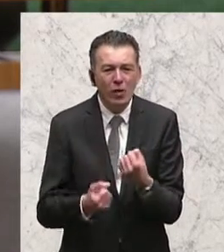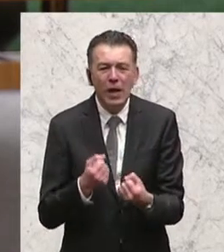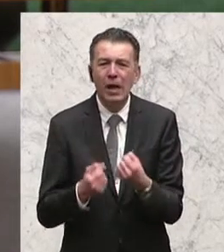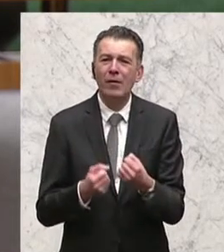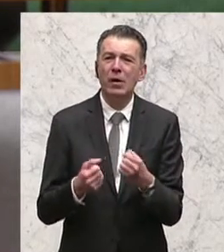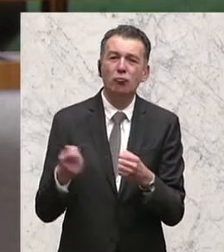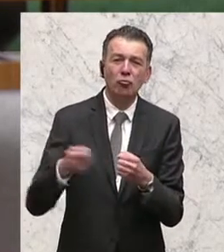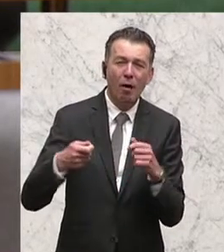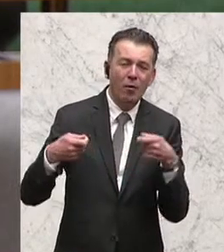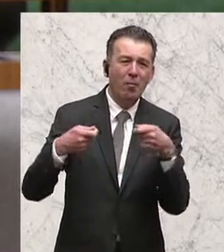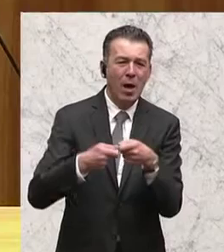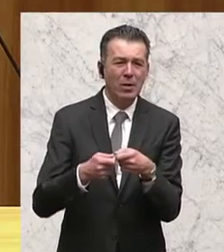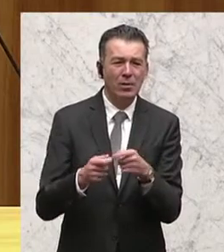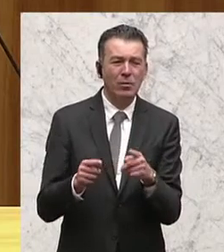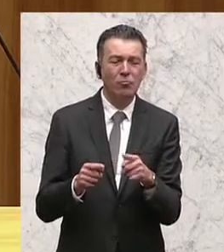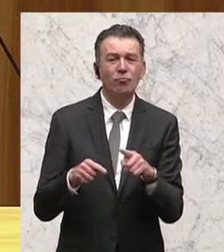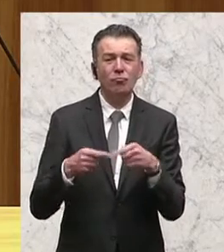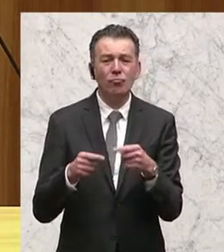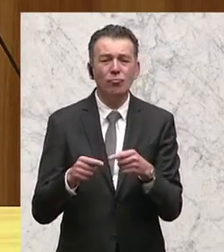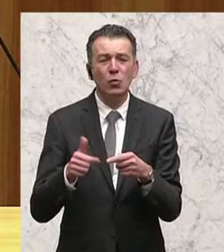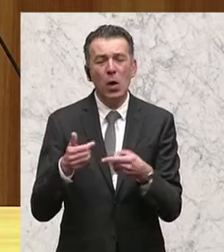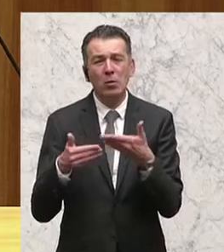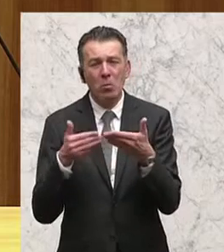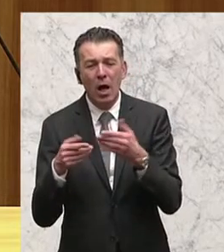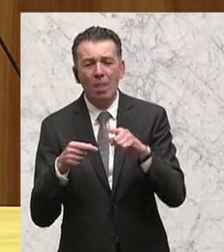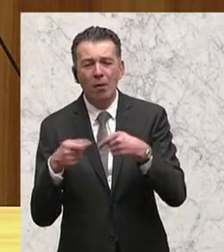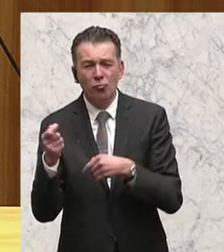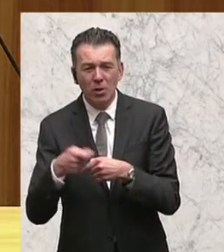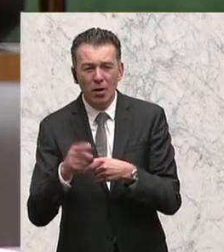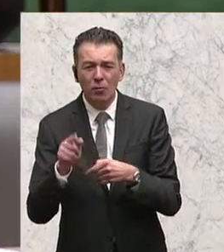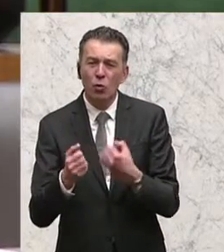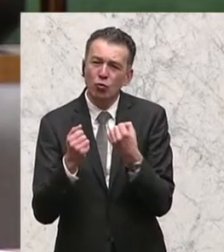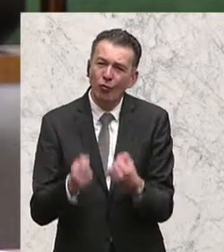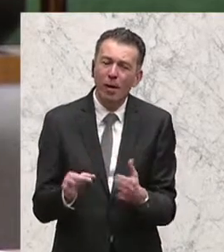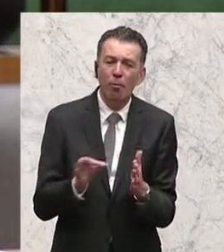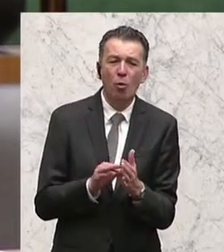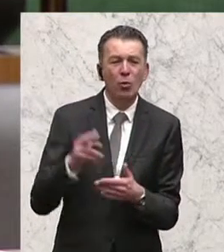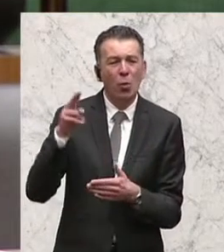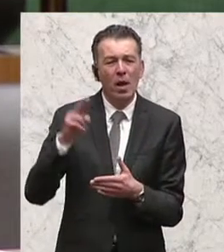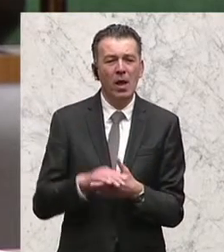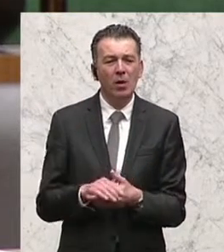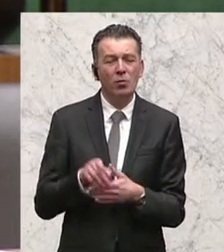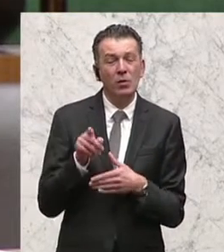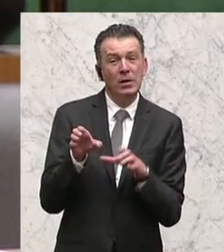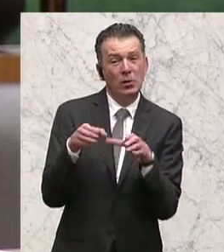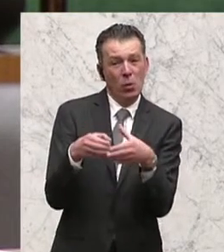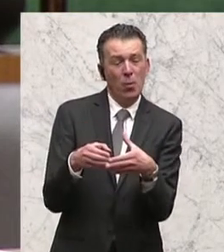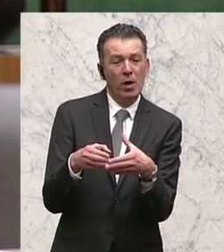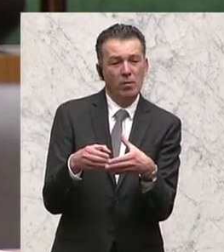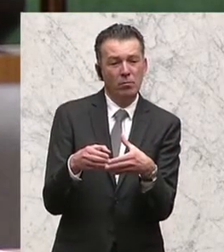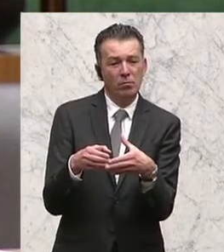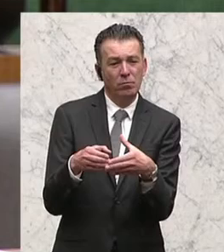die Beratung im Vordergrund steht und dann erst zur Strafen kommt, soll das auch ein Schwerpunkt sein in Ihrer Überlegung in dieser Gruppe, die dementsprechend